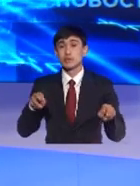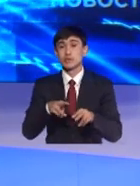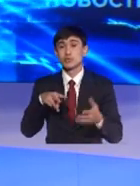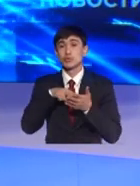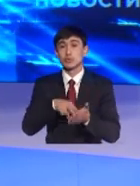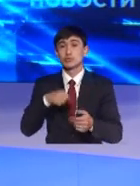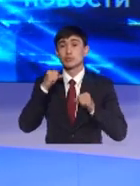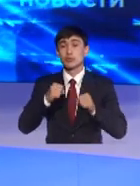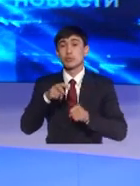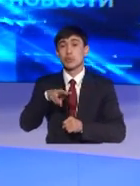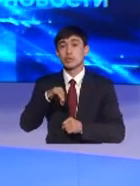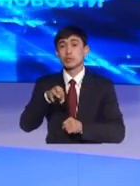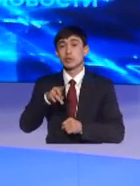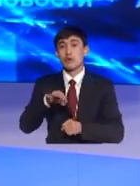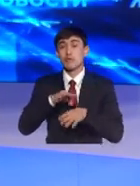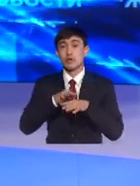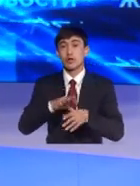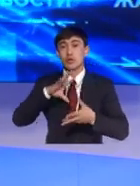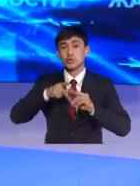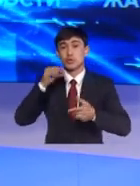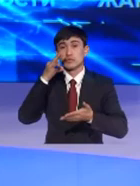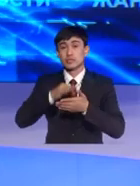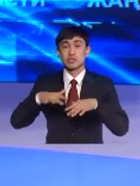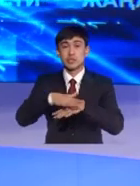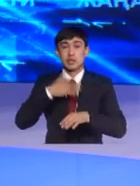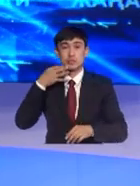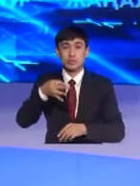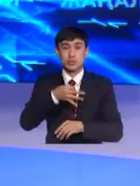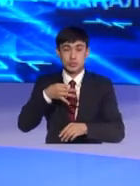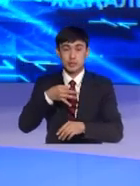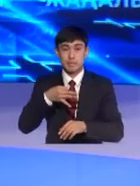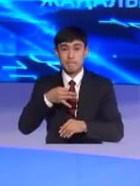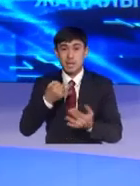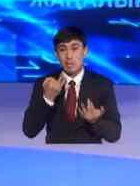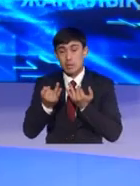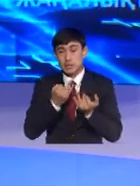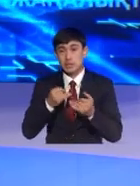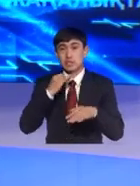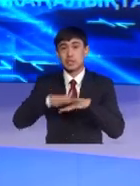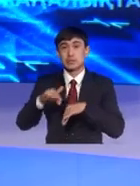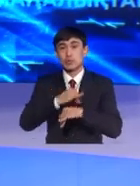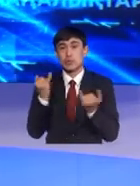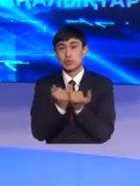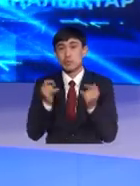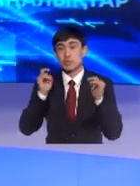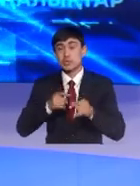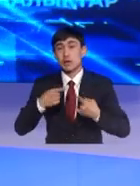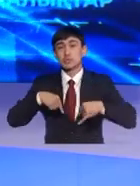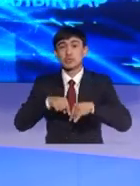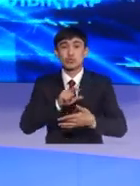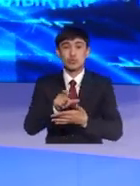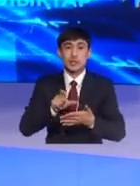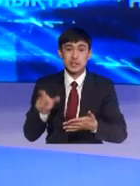Вице-министр туризма и спорта Мирас Тулебаев провел отчетную встречу с населением Алматинской области. Пообщаться со столичным гостем также пришли